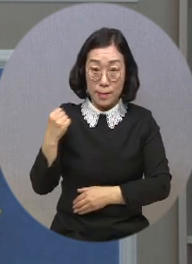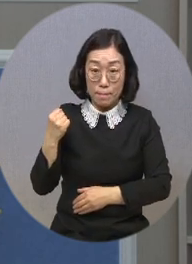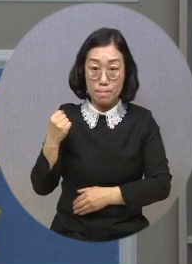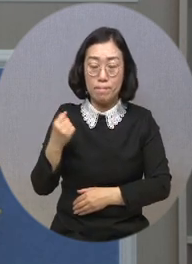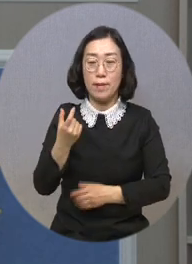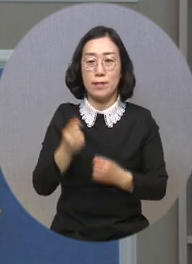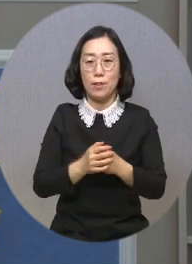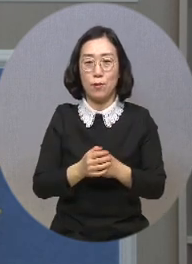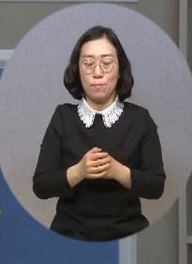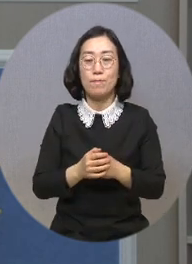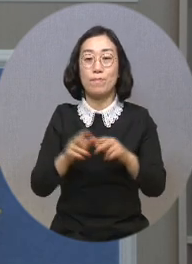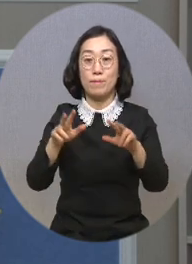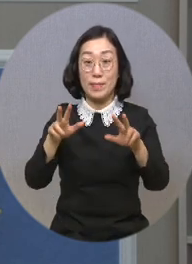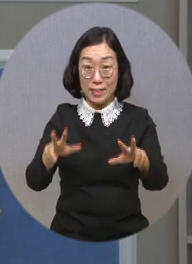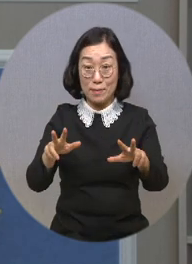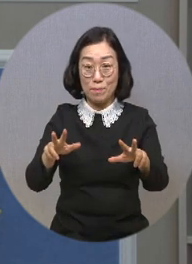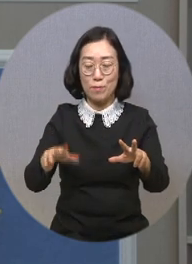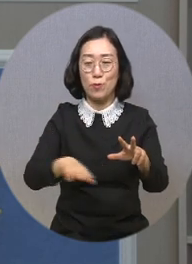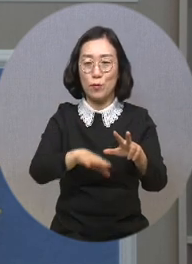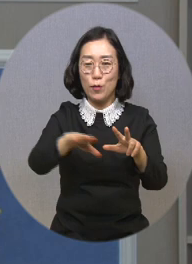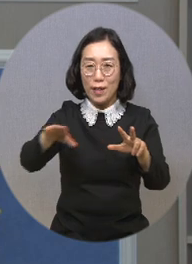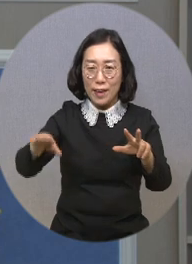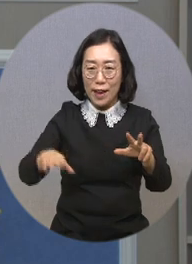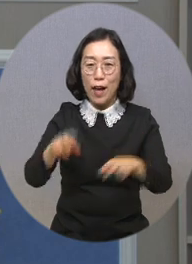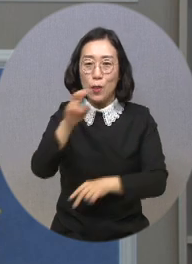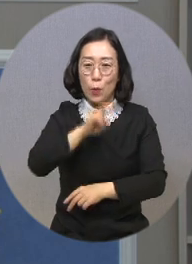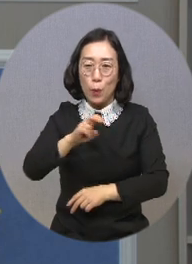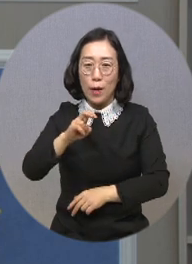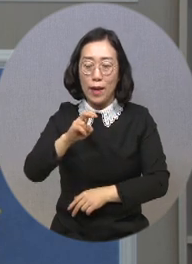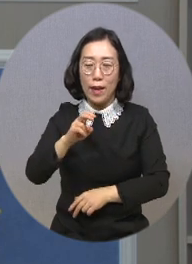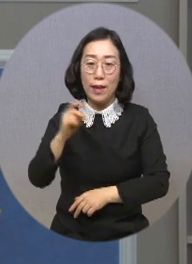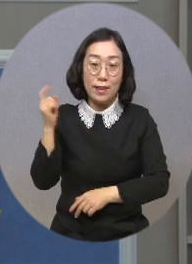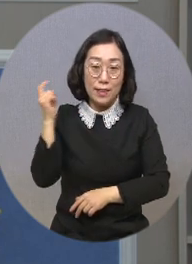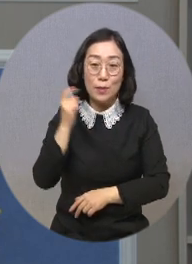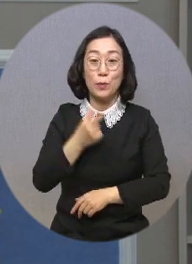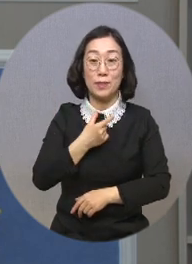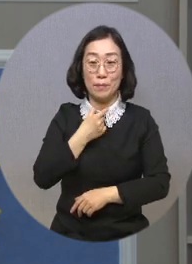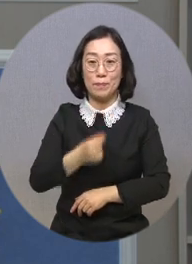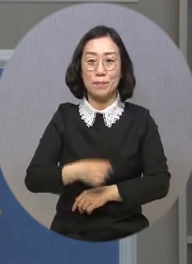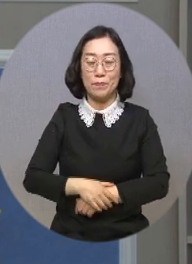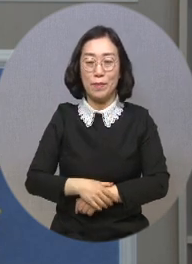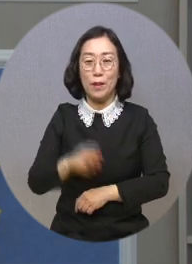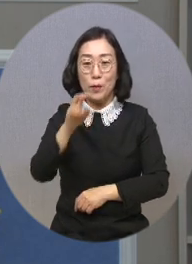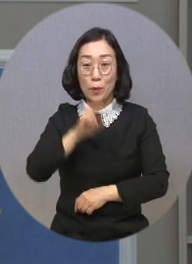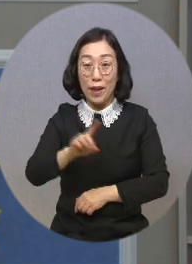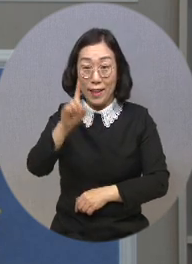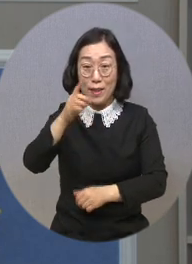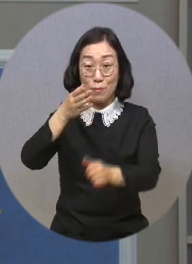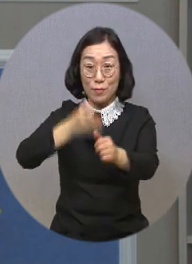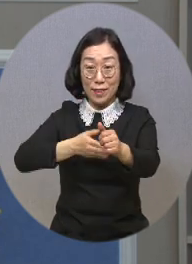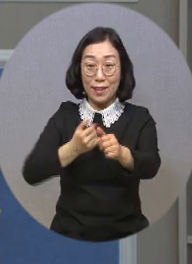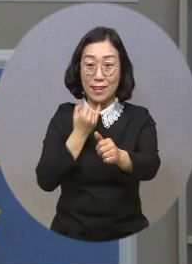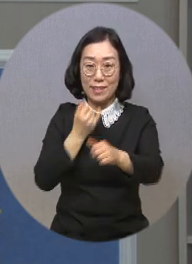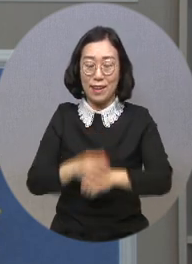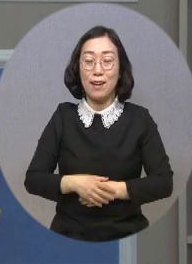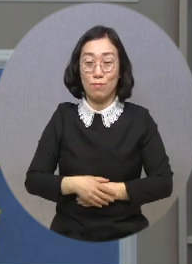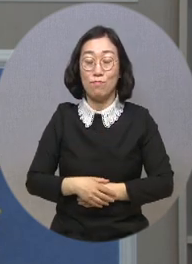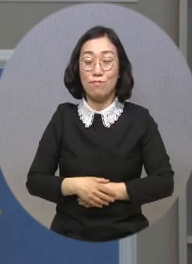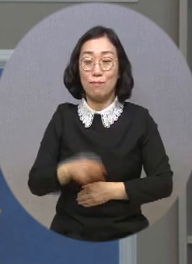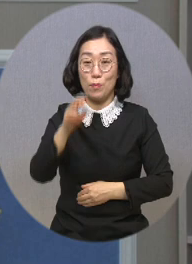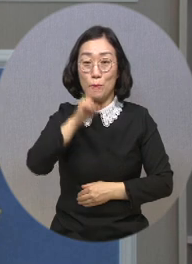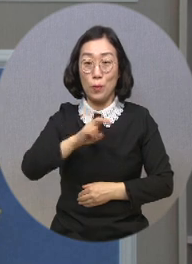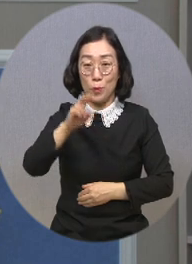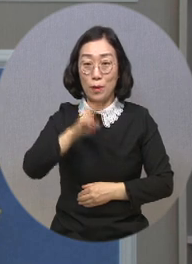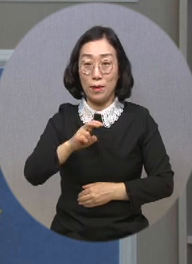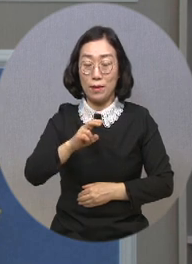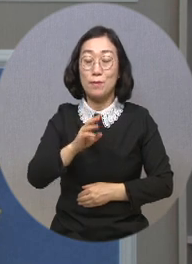저희가 이쯤에서 이양수 가수의 노래를 한번 안 들어볼 수가 없는데요. 네. 노래 한 곡 부탁드려도 될까요? 가수니까 네.